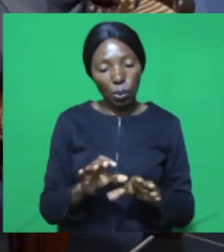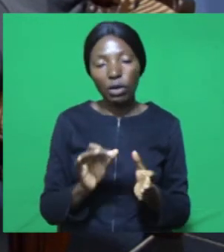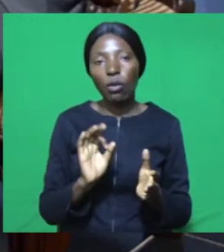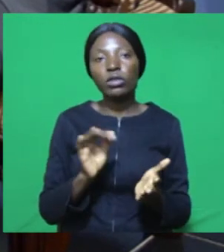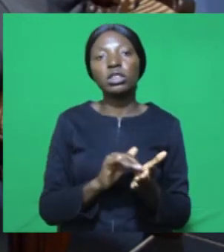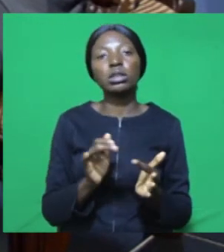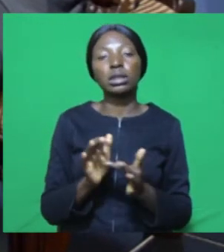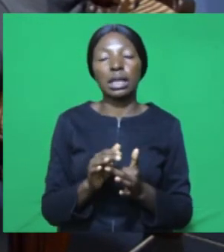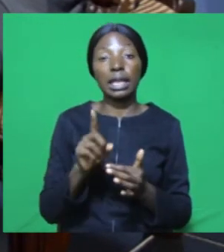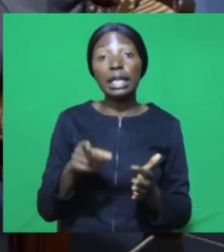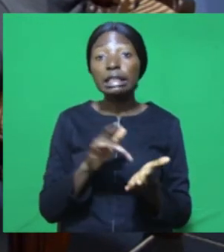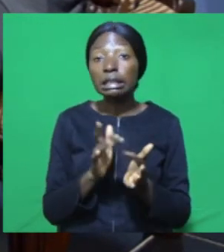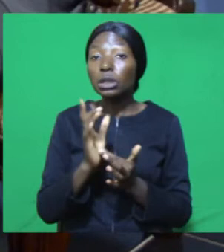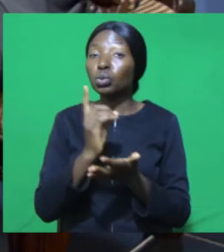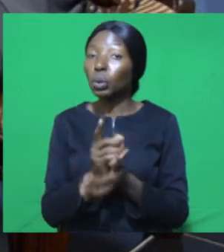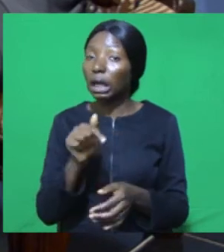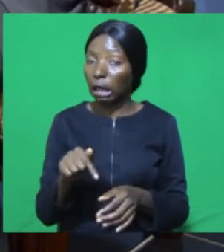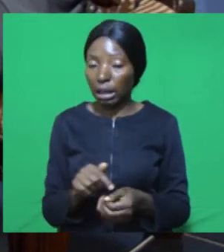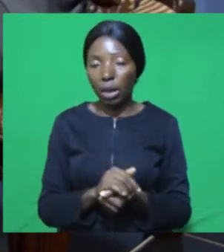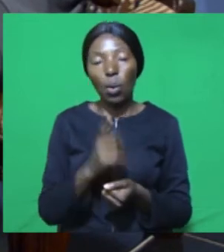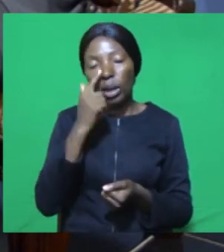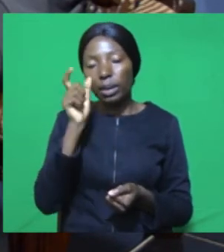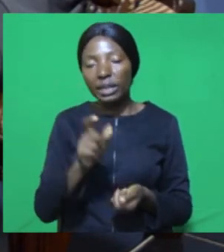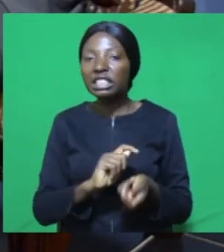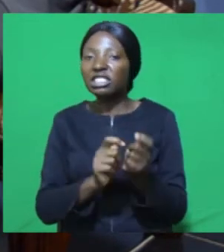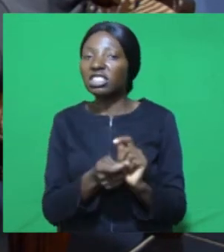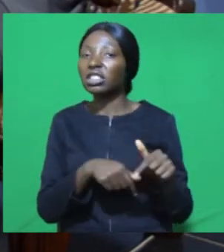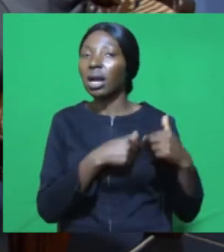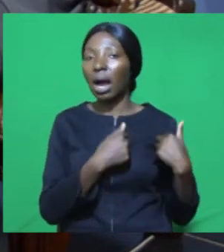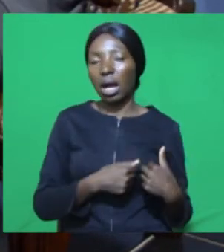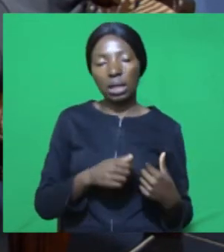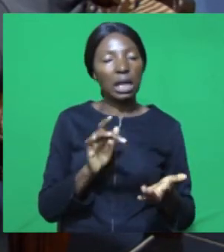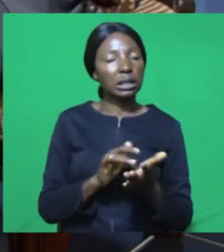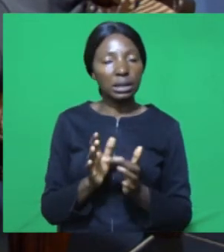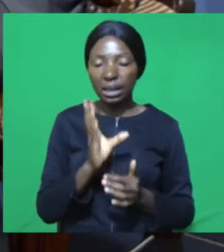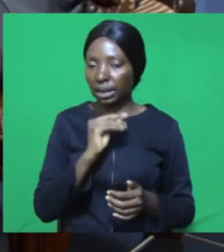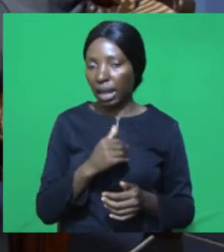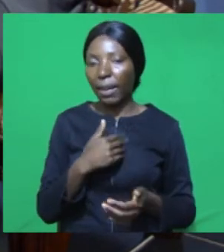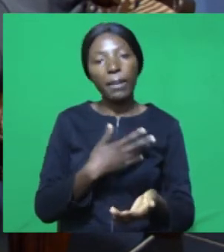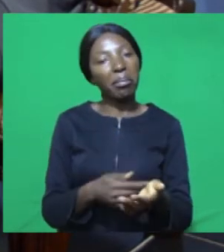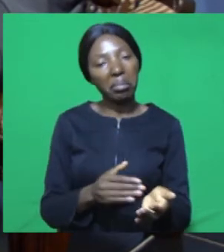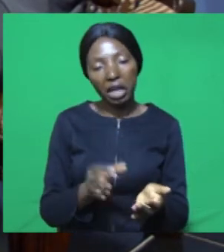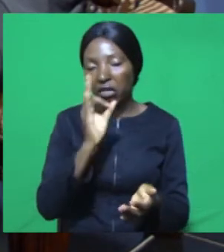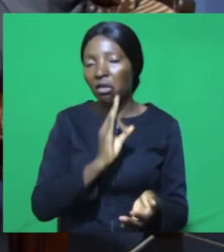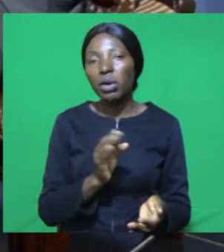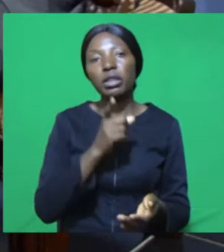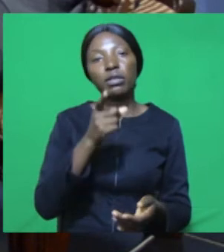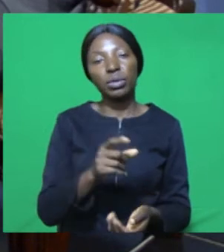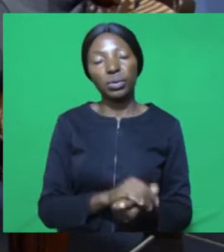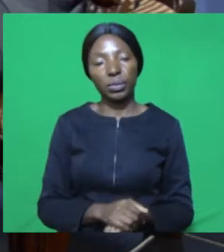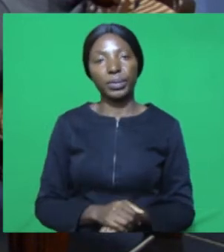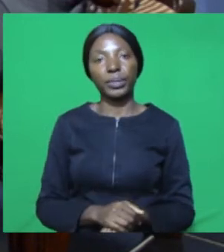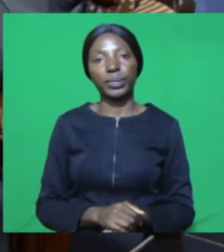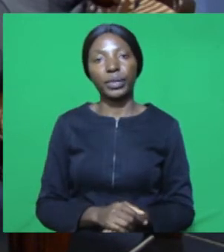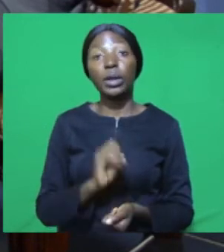Ibasarake iro raari kutoita nhasi kuti vanenge vatendeuka zvinosvika paari oti ropa rangu repakafa ndosaka nyaya